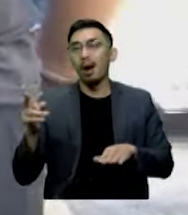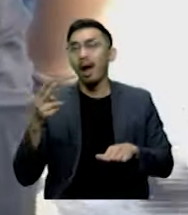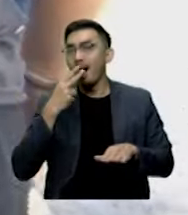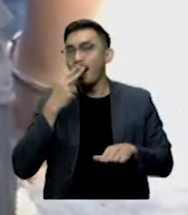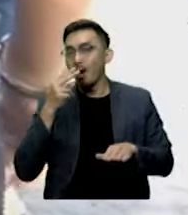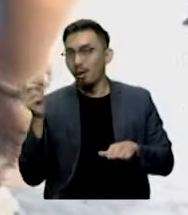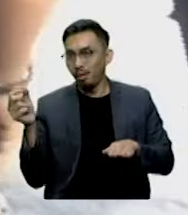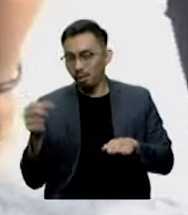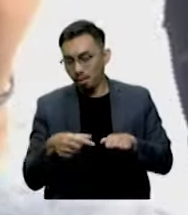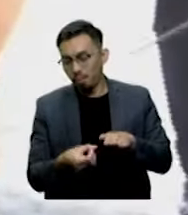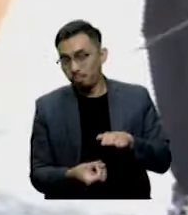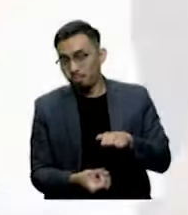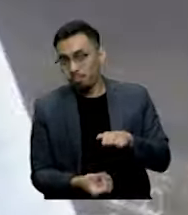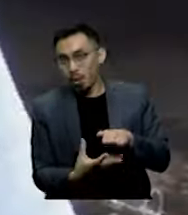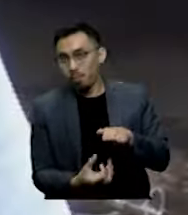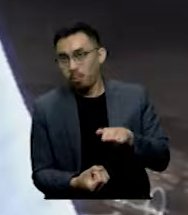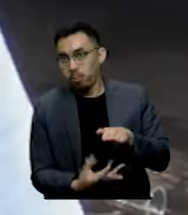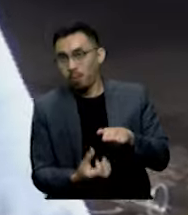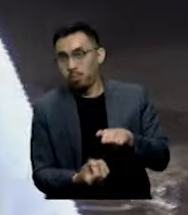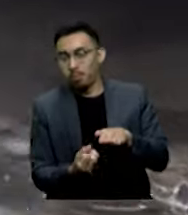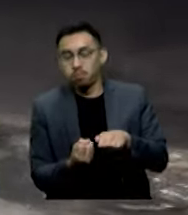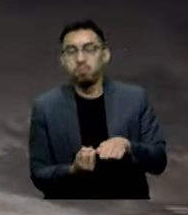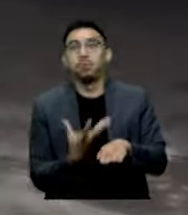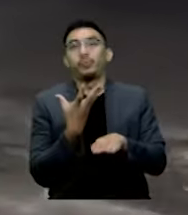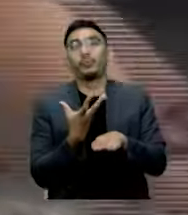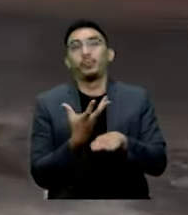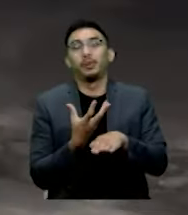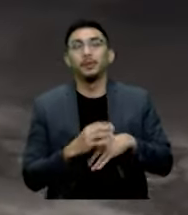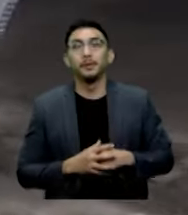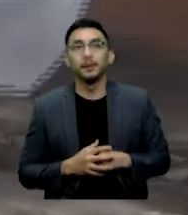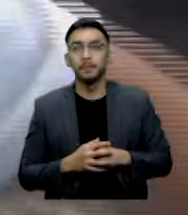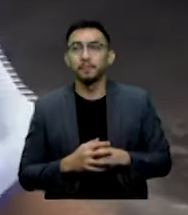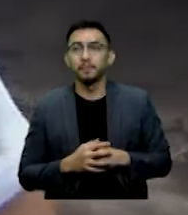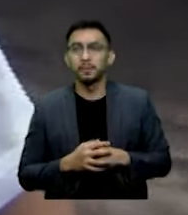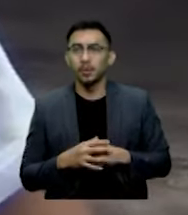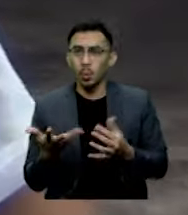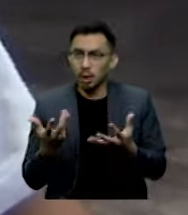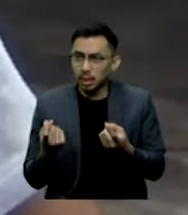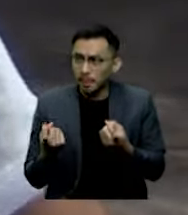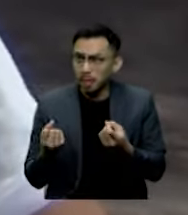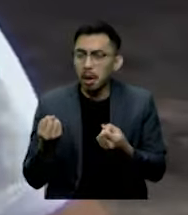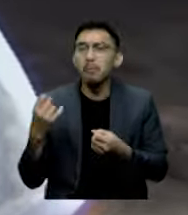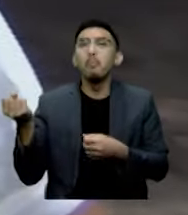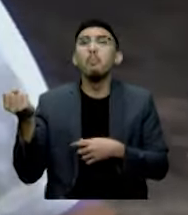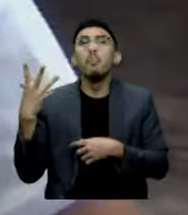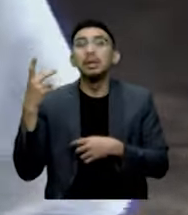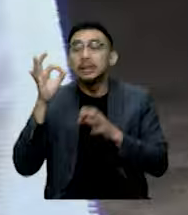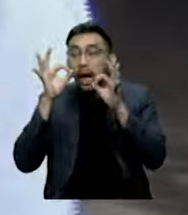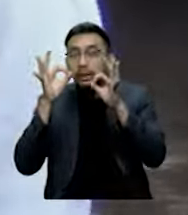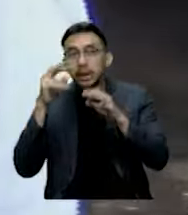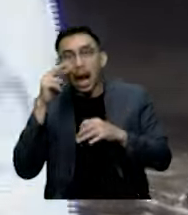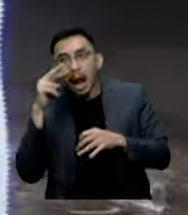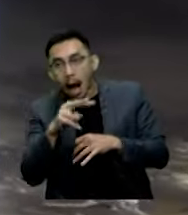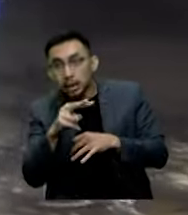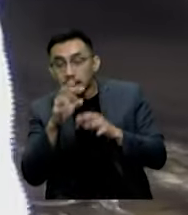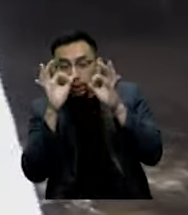di bagian bawah mesin mobil. Tiba-tiba keluar api dari sini. Saksi itu melihat di sini nih. Kita bawa